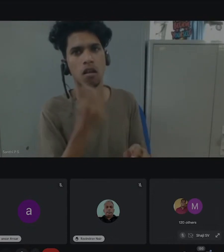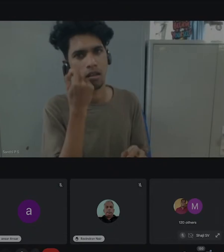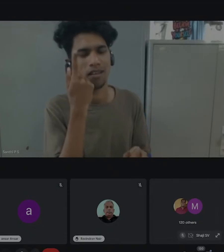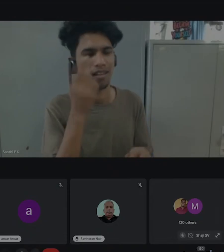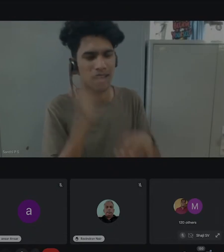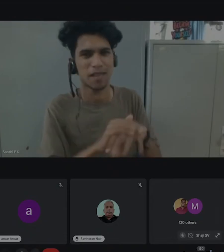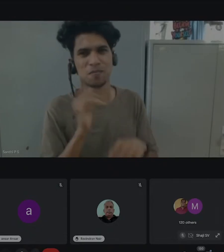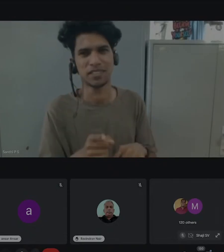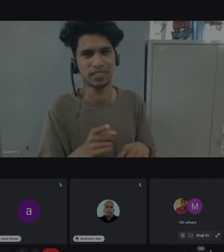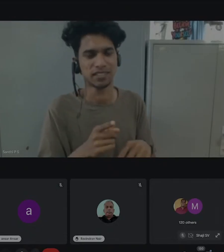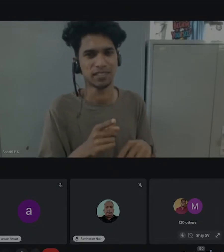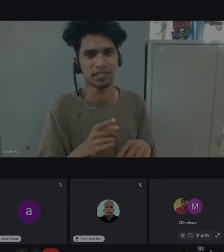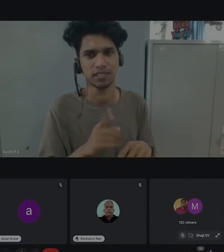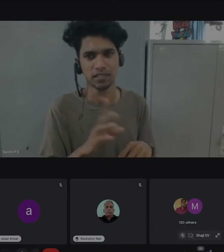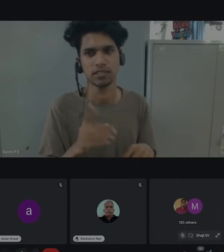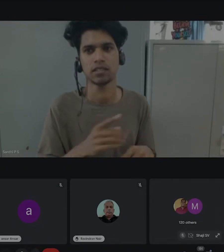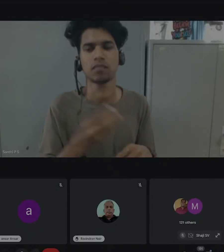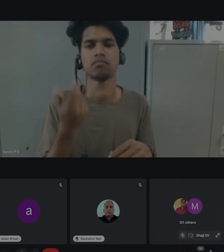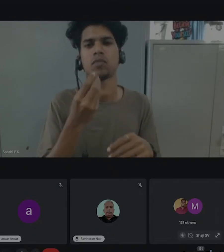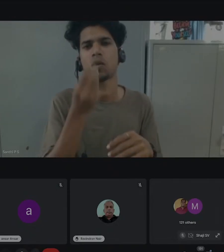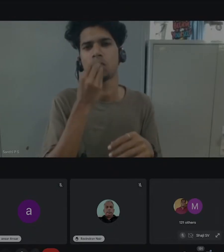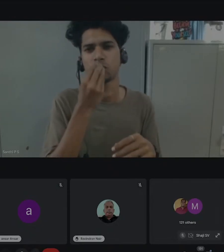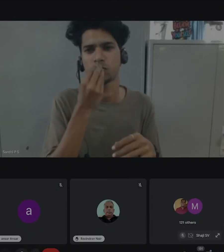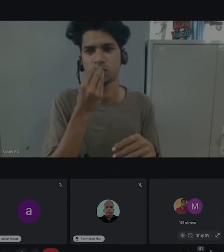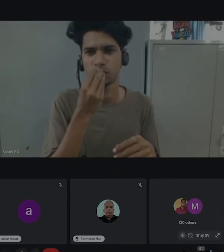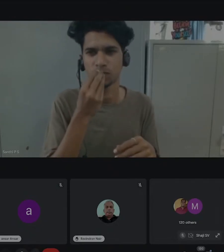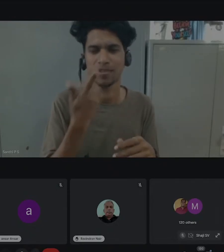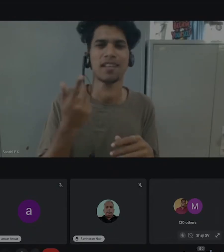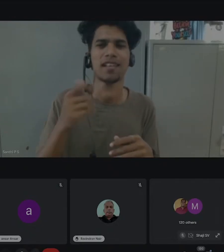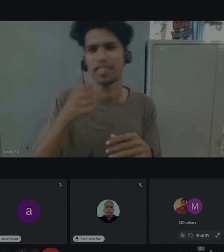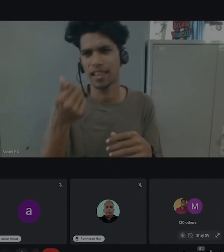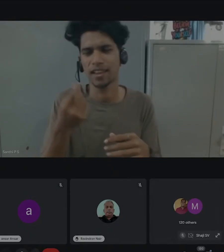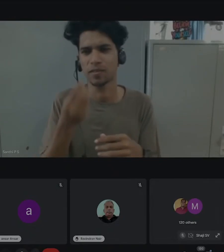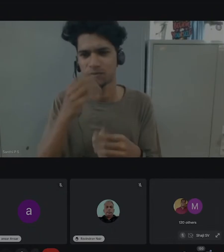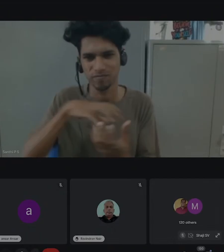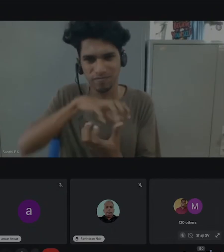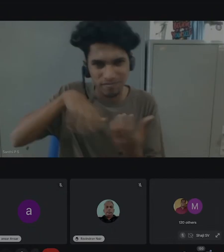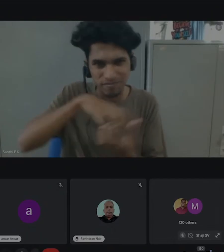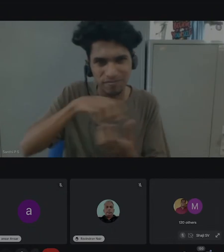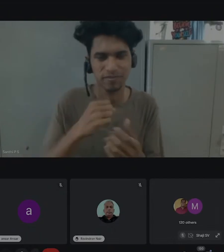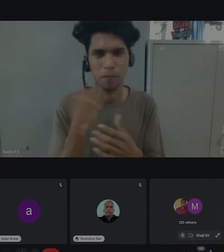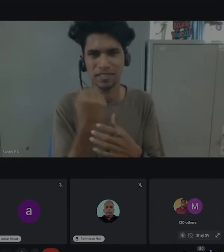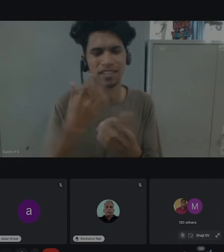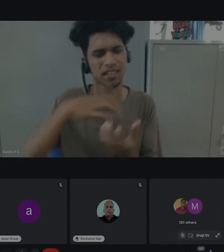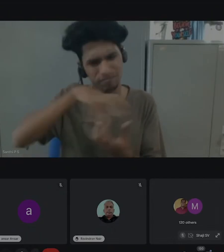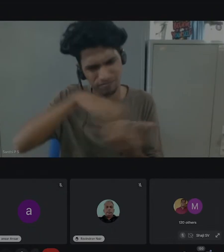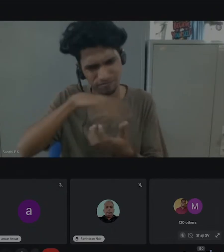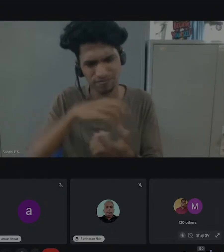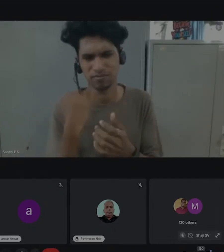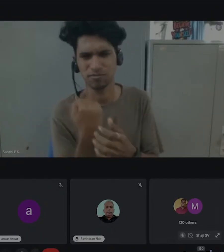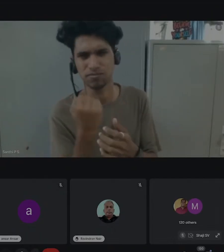അപ്പൊ എല്ലാ ഭക്ഷണവും, ചോറ് എല്ലാം കൂടി മിക്സ് ചെയ്ത് മിക്സിയിൽ അരച്ച് കുഞ്ഞിന്റെ വായിലേക്ക് ഒഴിച്ചു കൊടുക്കുക. കാര്യം